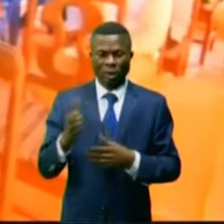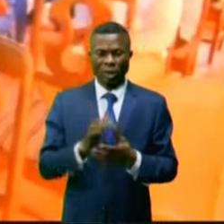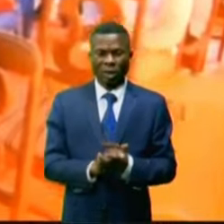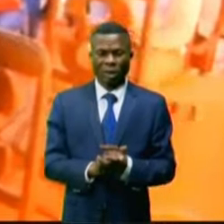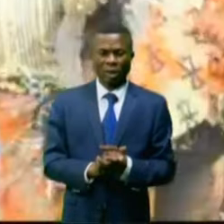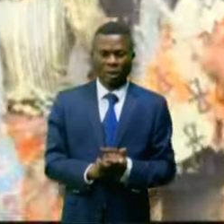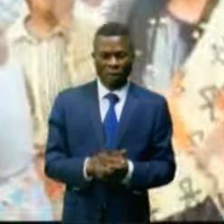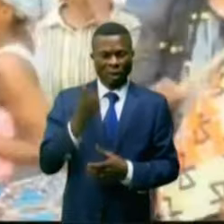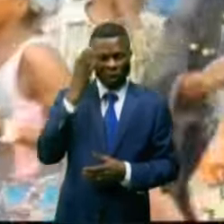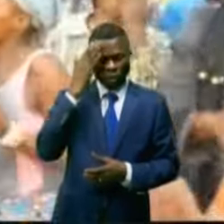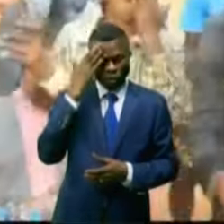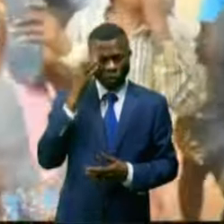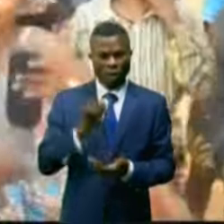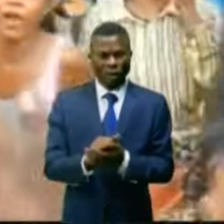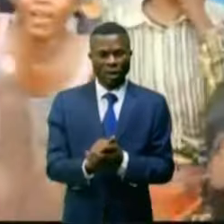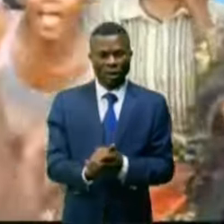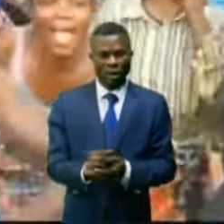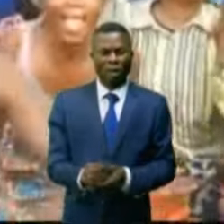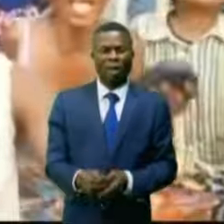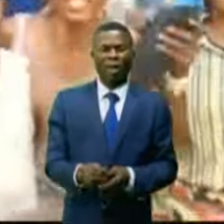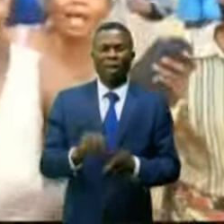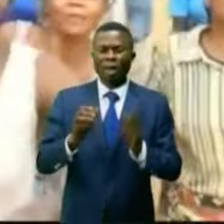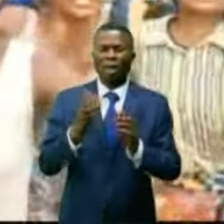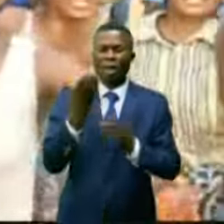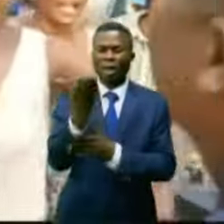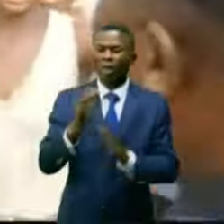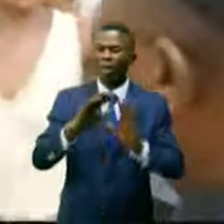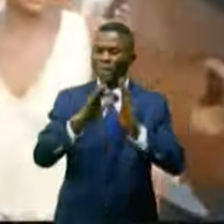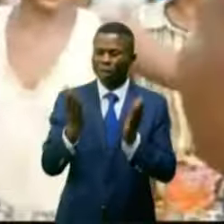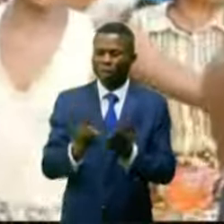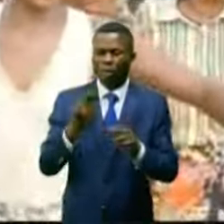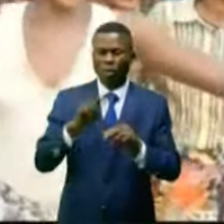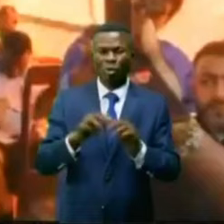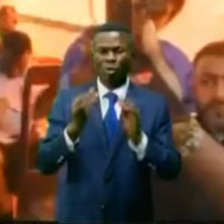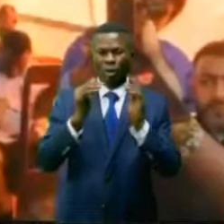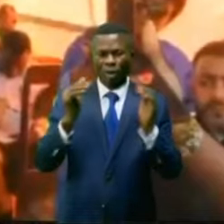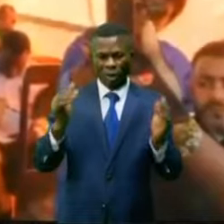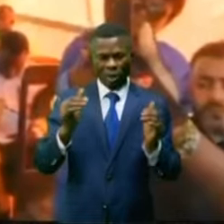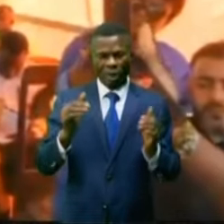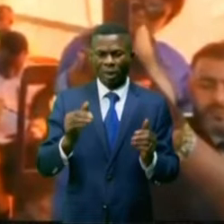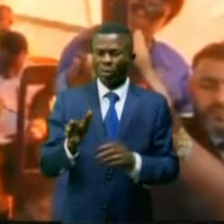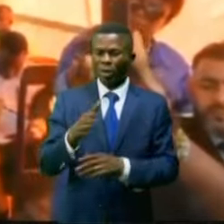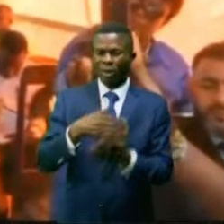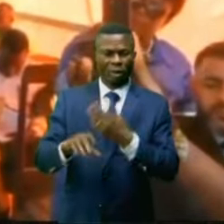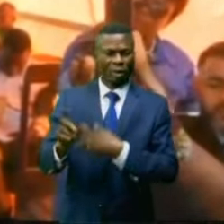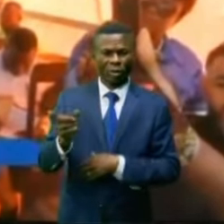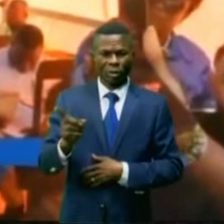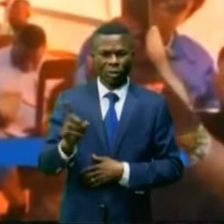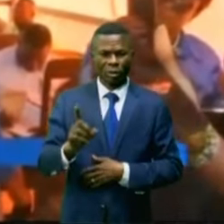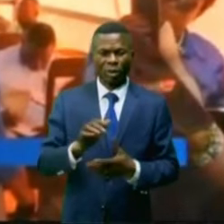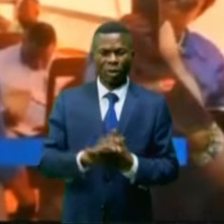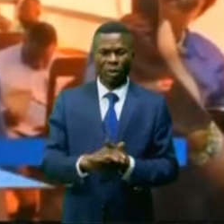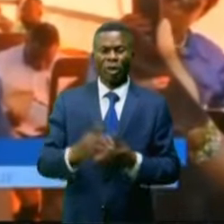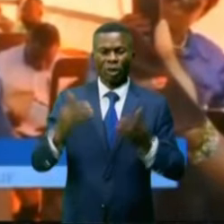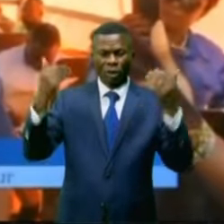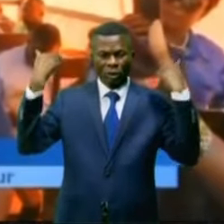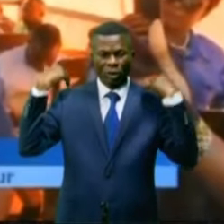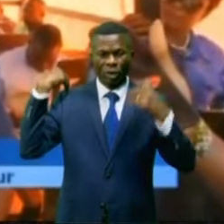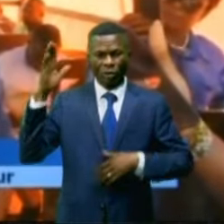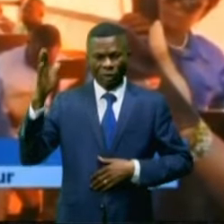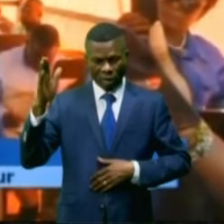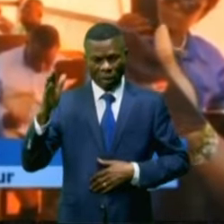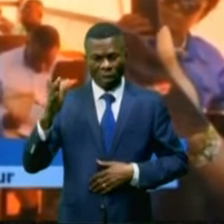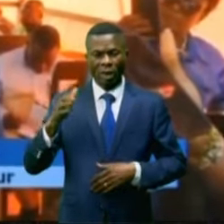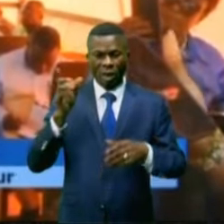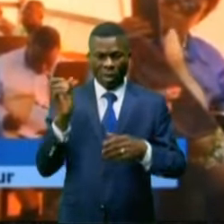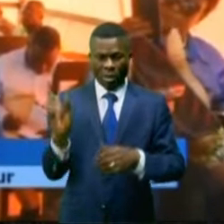Méchabani, d'appeler les deux communautés à la calme. Il t'ose à la rassurer que l'autorité de l'État est Zali